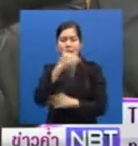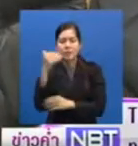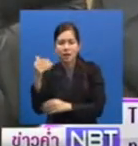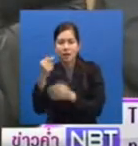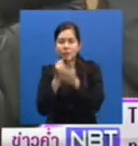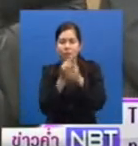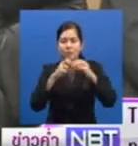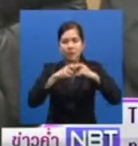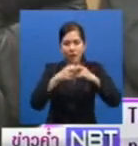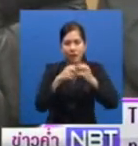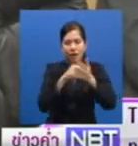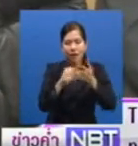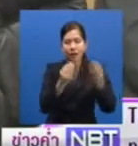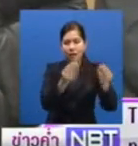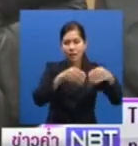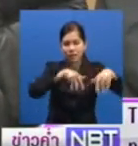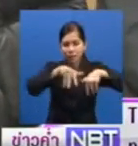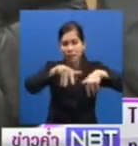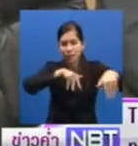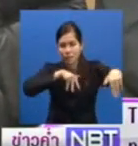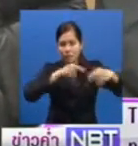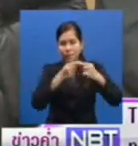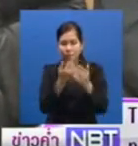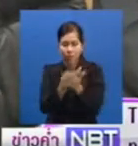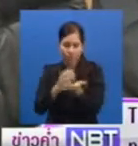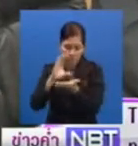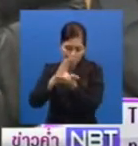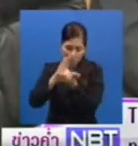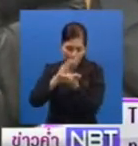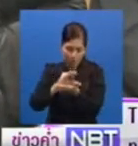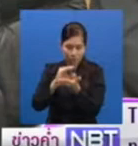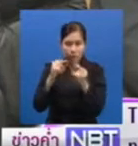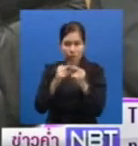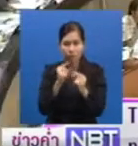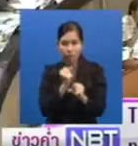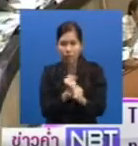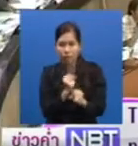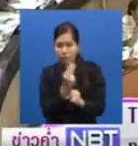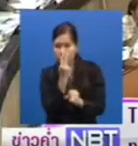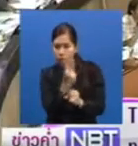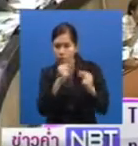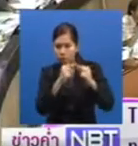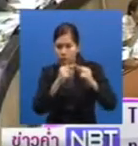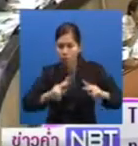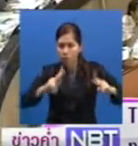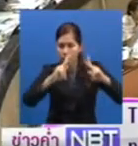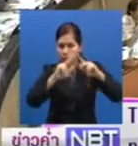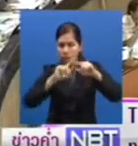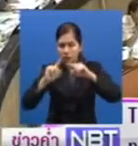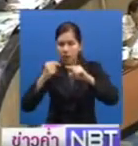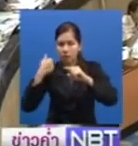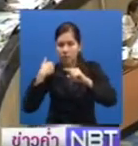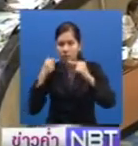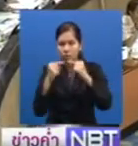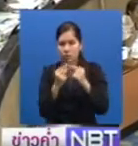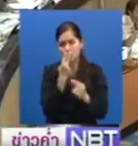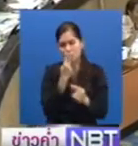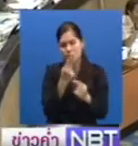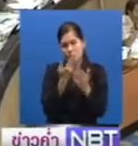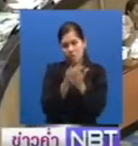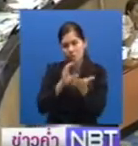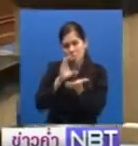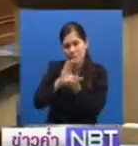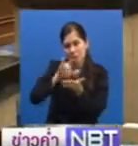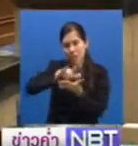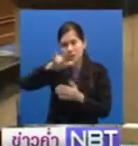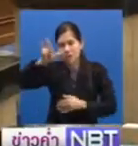ของประชาชนส่วนใหญ่การปรับลดงบประมาณทำในหน่วยงานที่ไม่มีความพร้อมอาทิรบประมาณเดินทางไปต่างประเทศที่